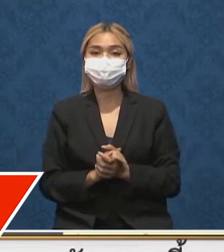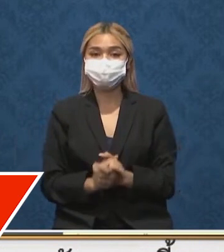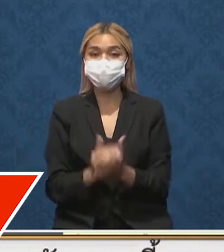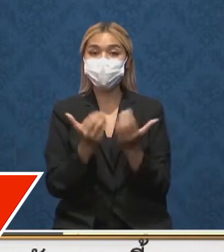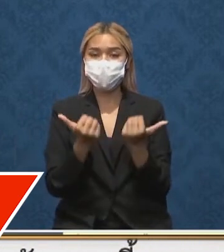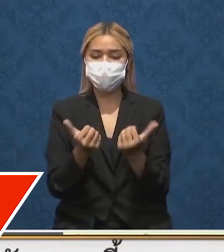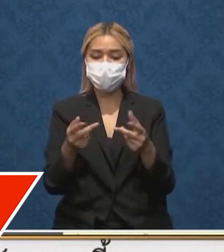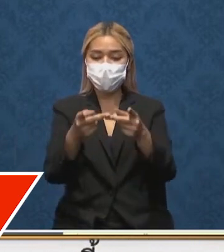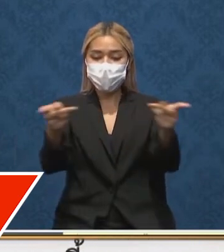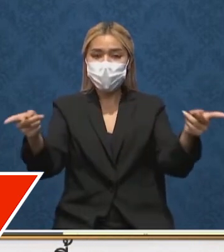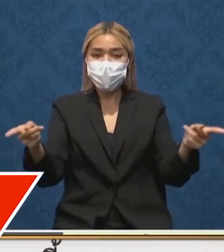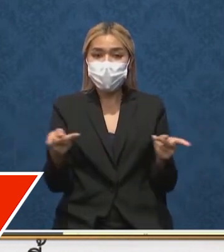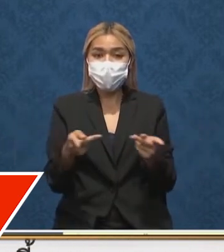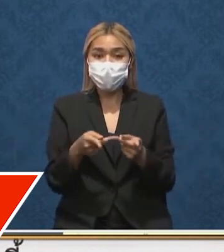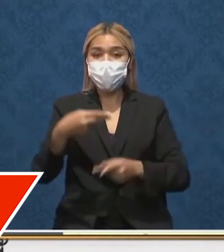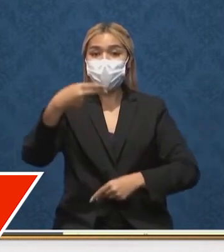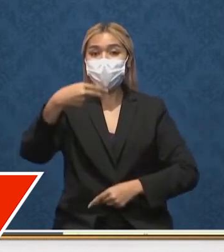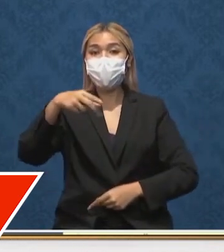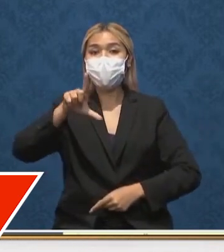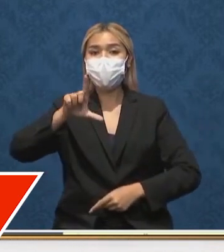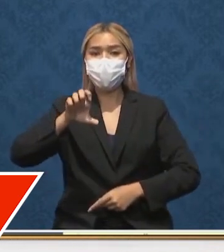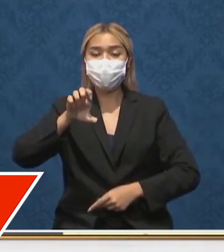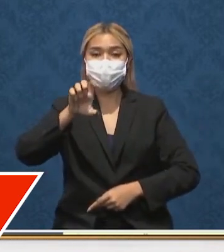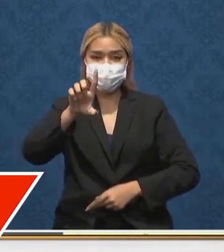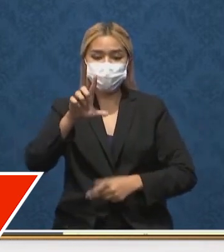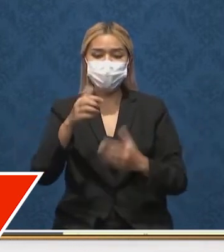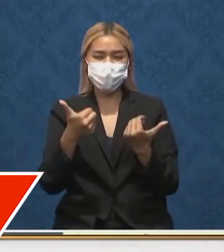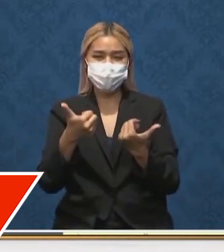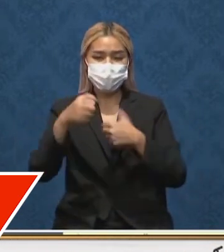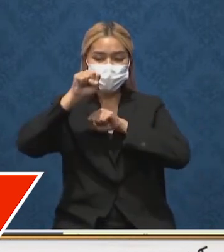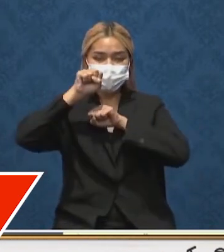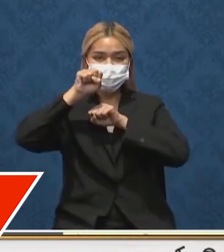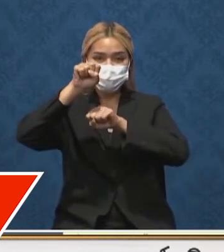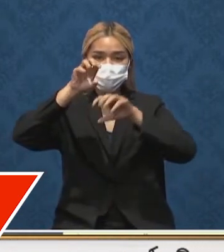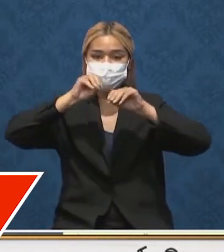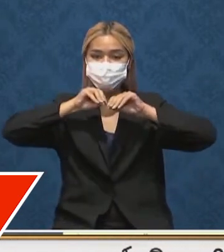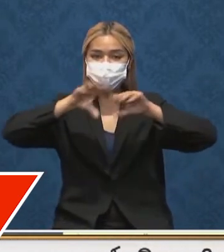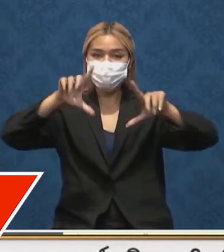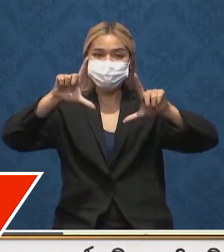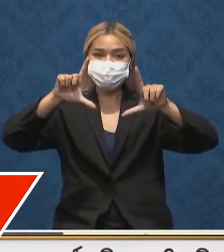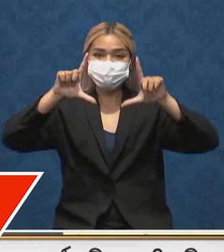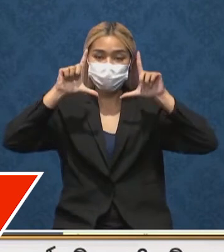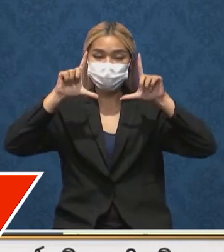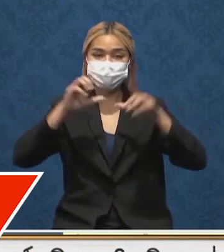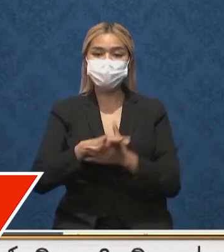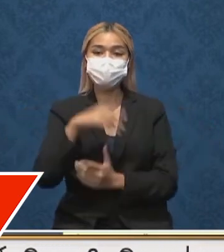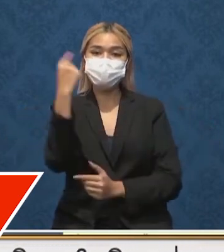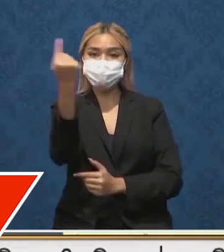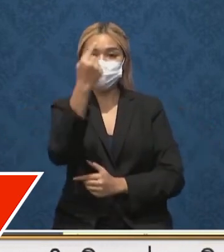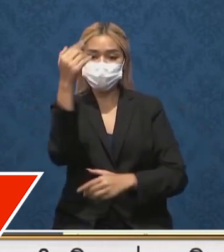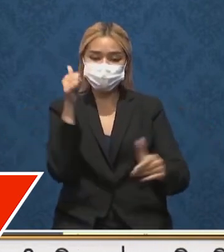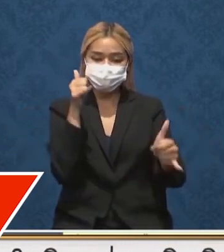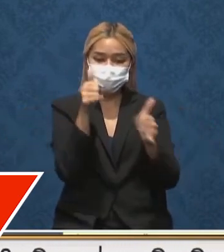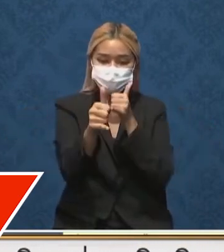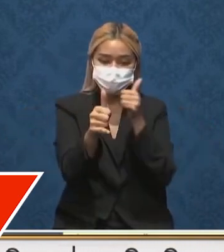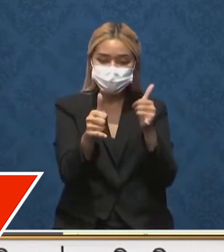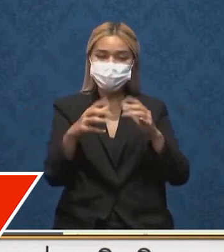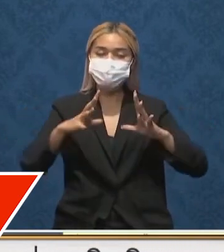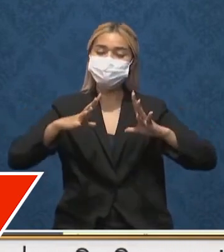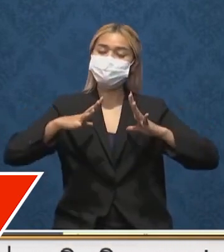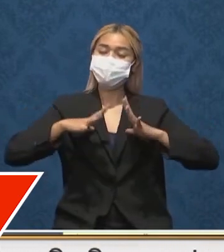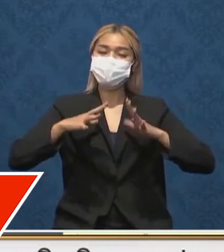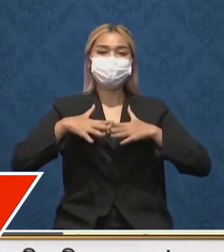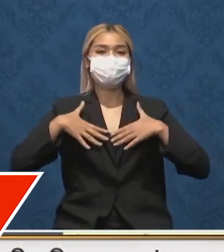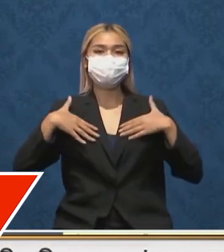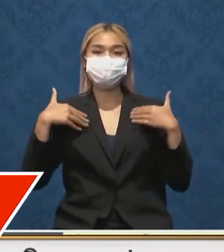หลีเป๊ะก็เป็นเกาะที่ได้รับการนิยมของนักท่องเที่ยวในการที่จะไปเดินทางไปพักผ่อนหย่อนใจและมี